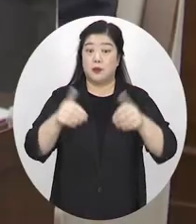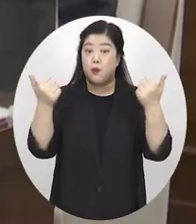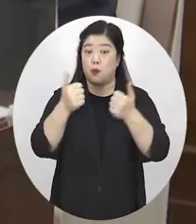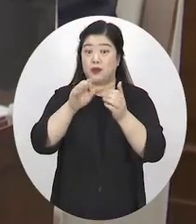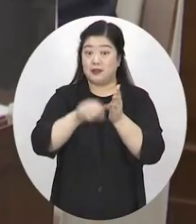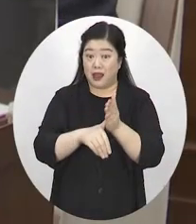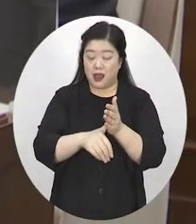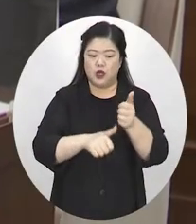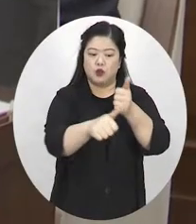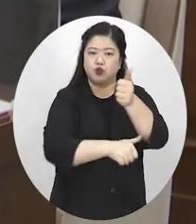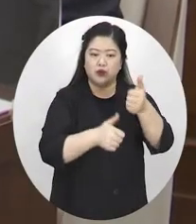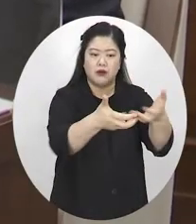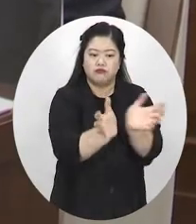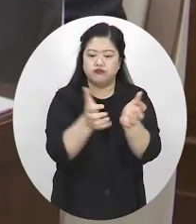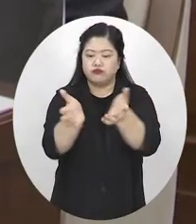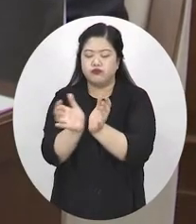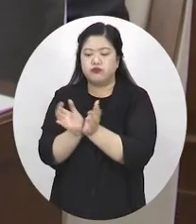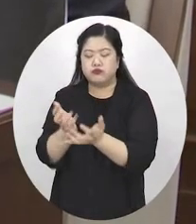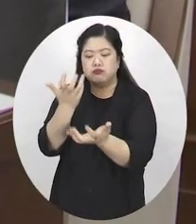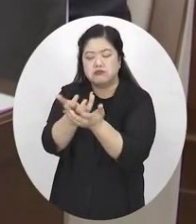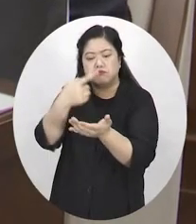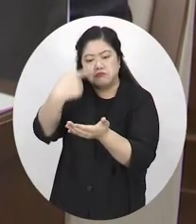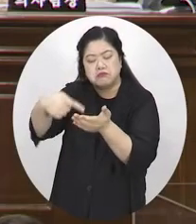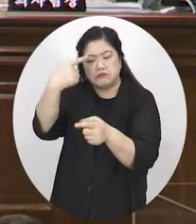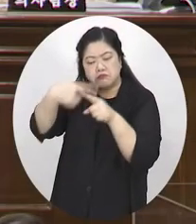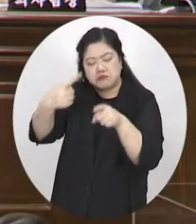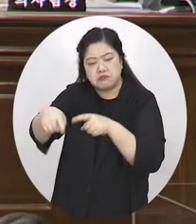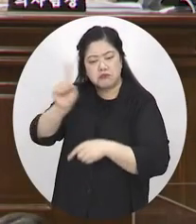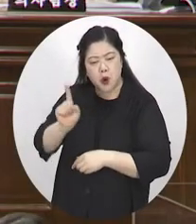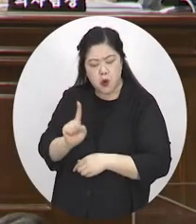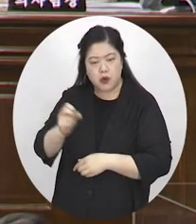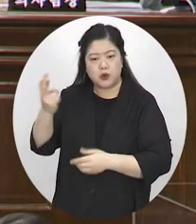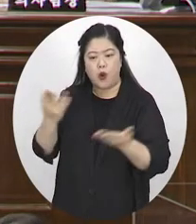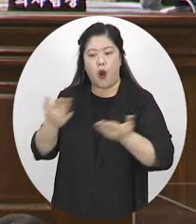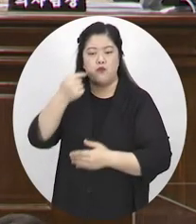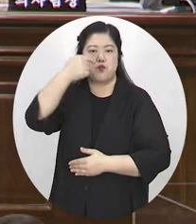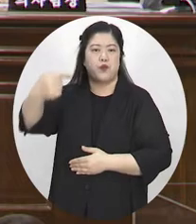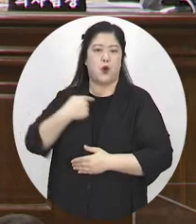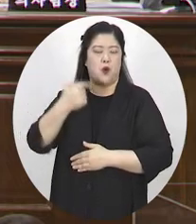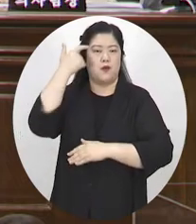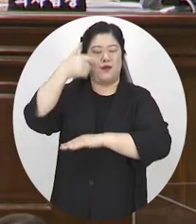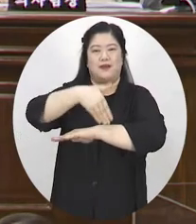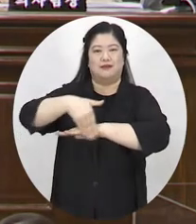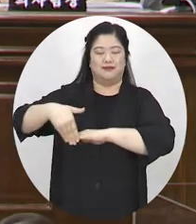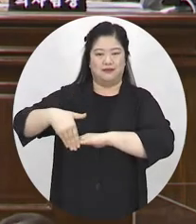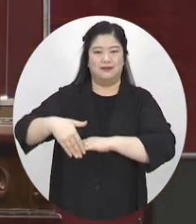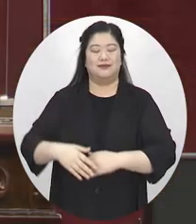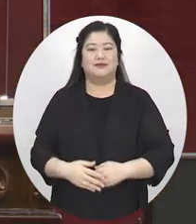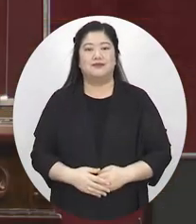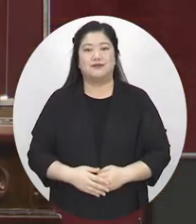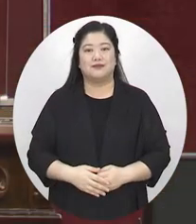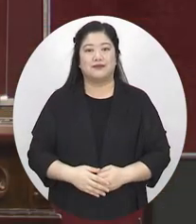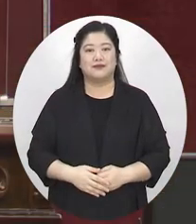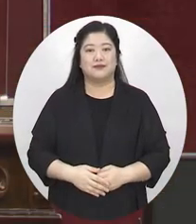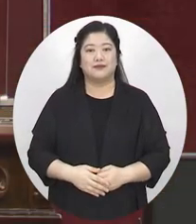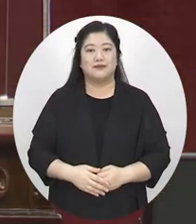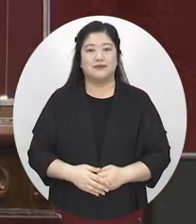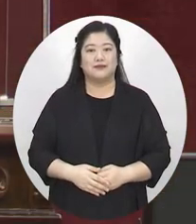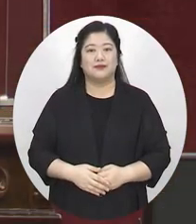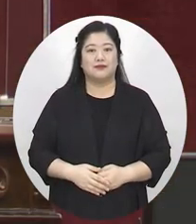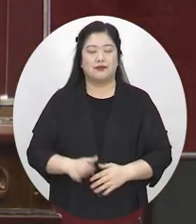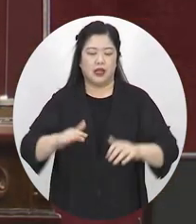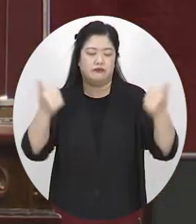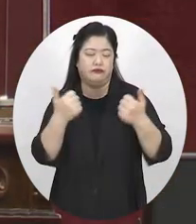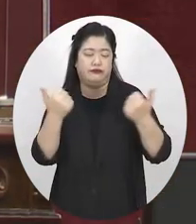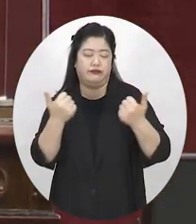구성했습니다. 또한 이번 임시회에서는 각 위원회별 안건심사를 비롯해 국별 업무 보고도 함께 진행될